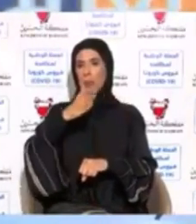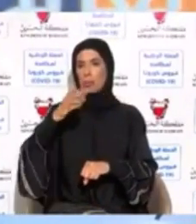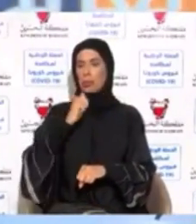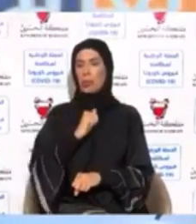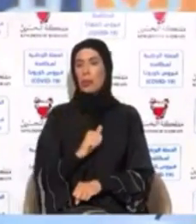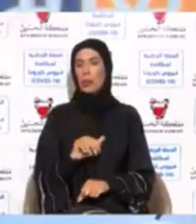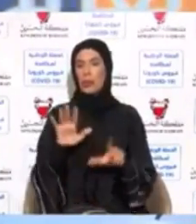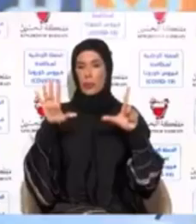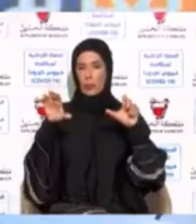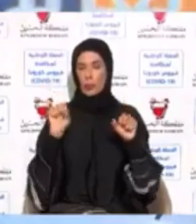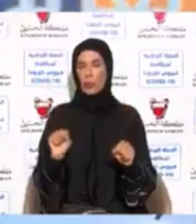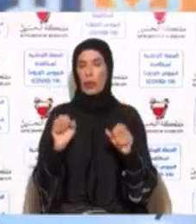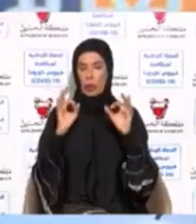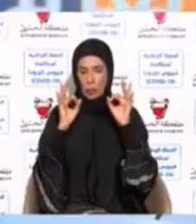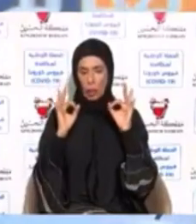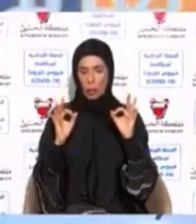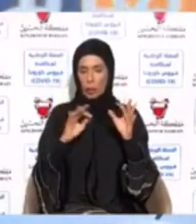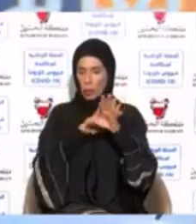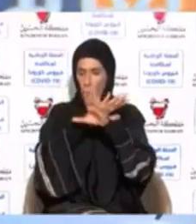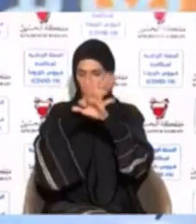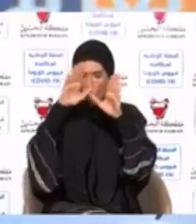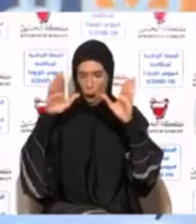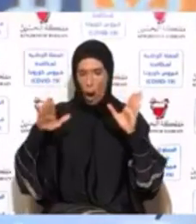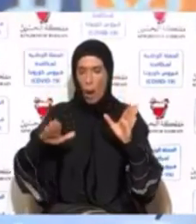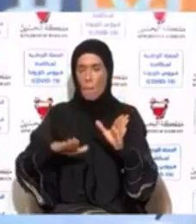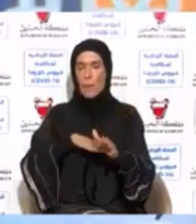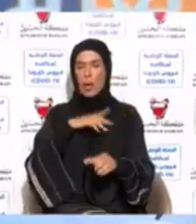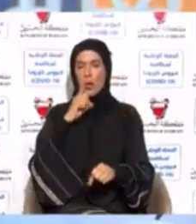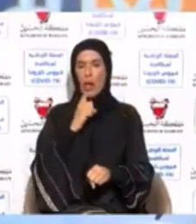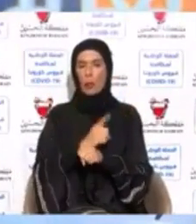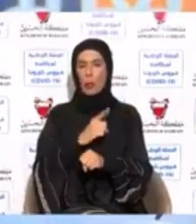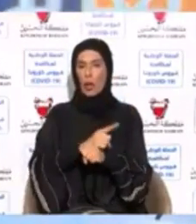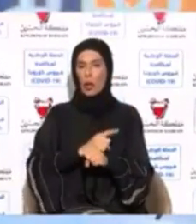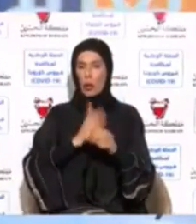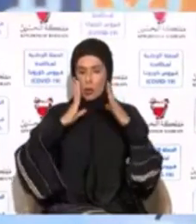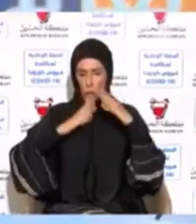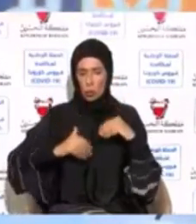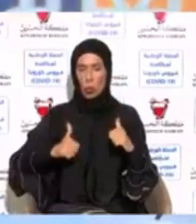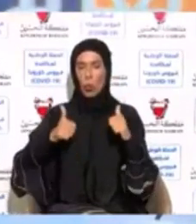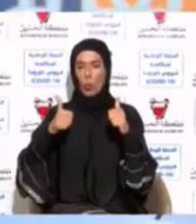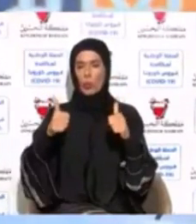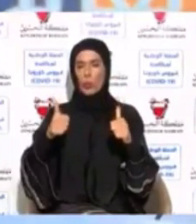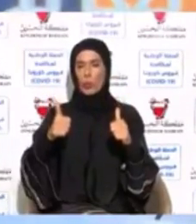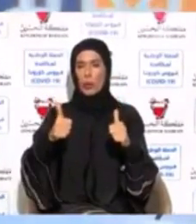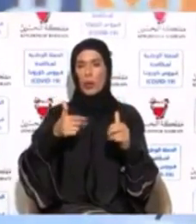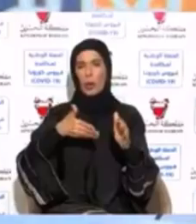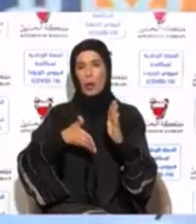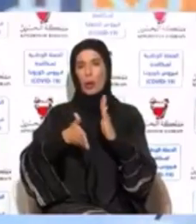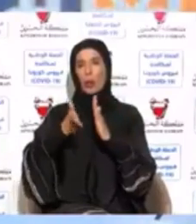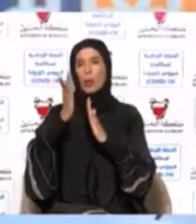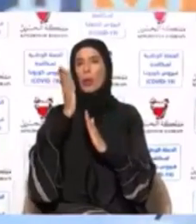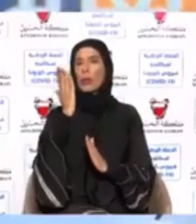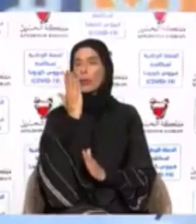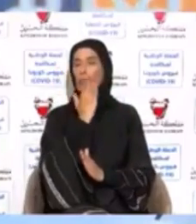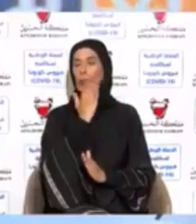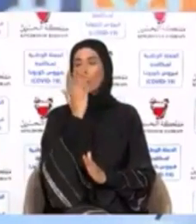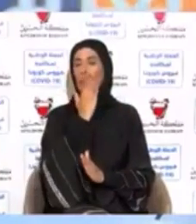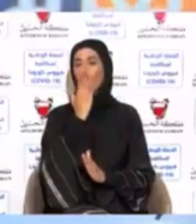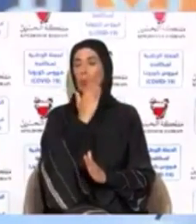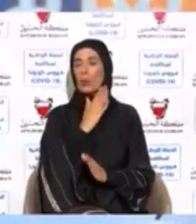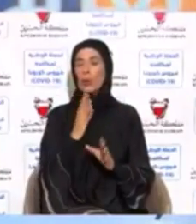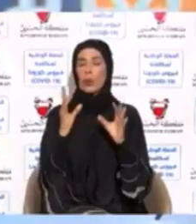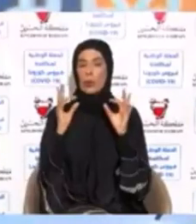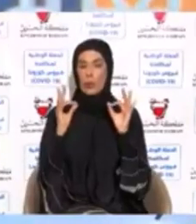تقريباً أسبوعين للتأكد من الطاقم يعني التعليمي والإداري والفني قبل دخول أبنائنا إلى المدارس، والتأكد